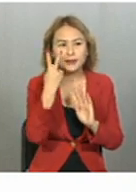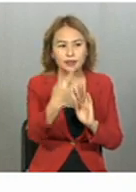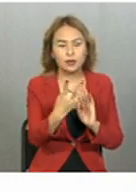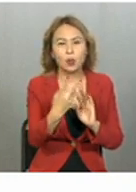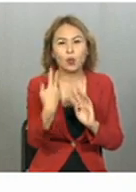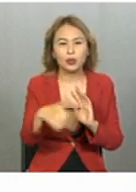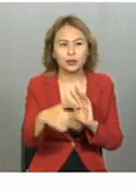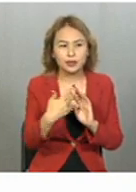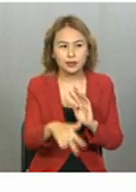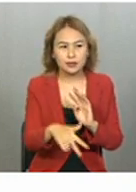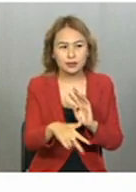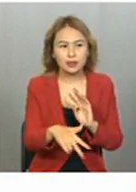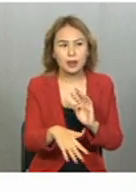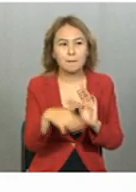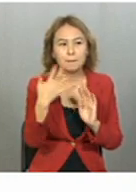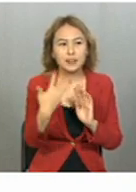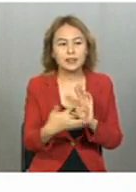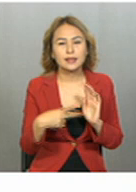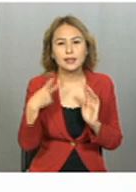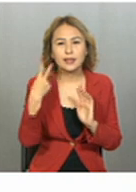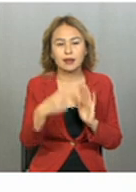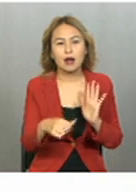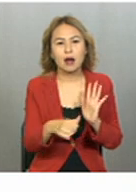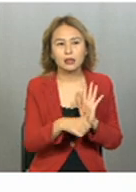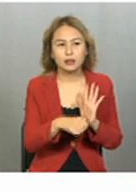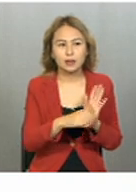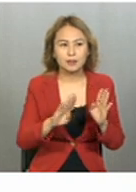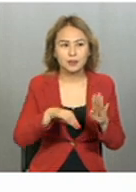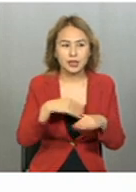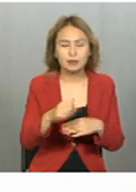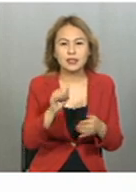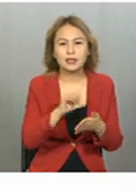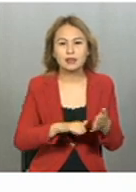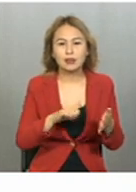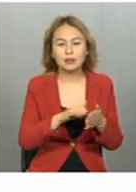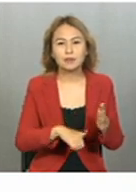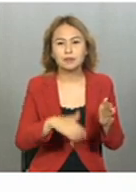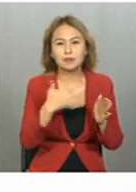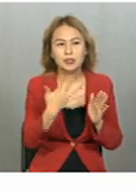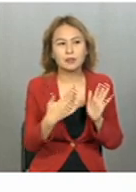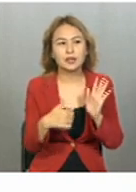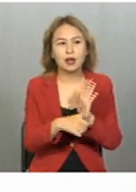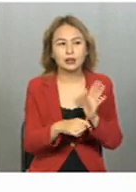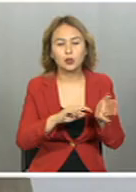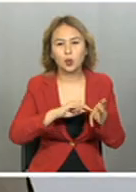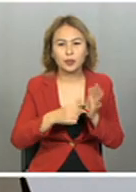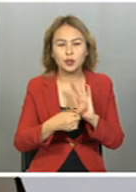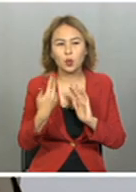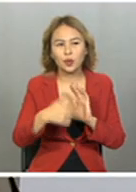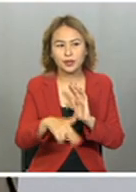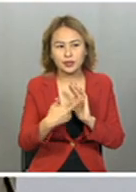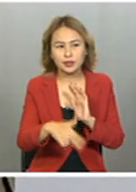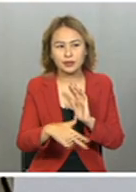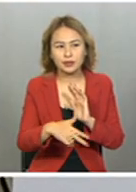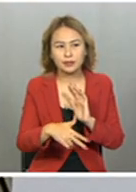береді. 5-тен 2-ге 6-дан беремін, себебі 5 пен 6-ның көбейтінісі 30-ды береді.